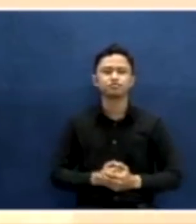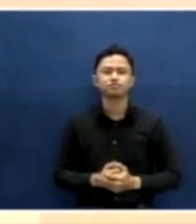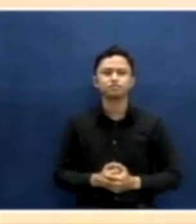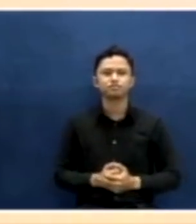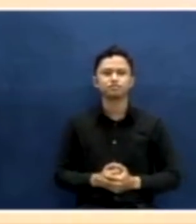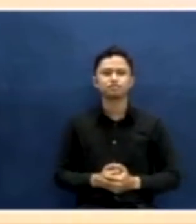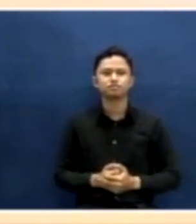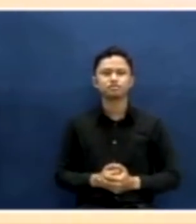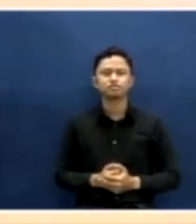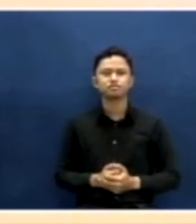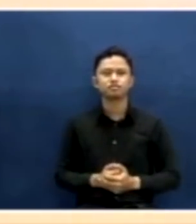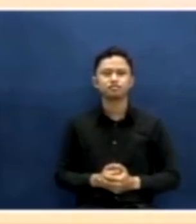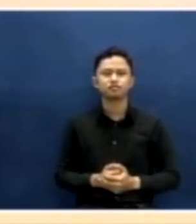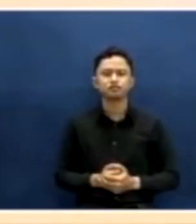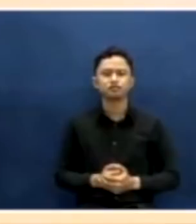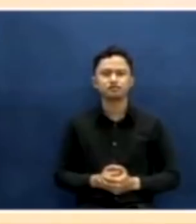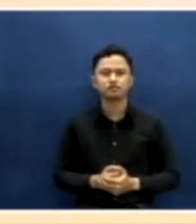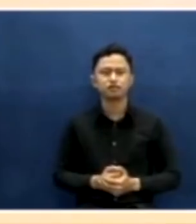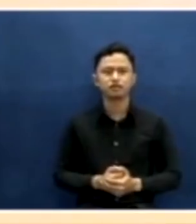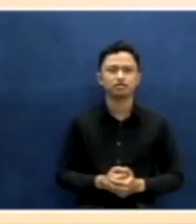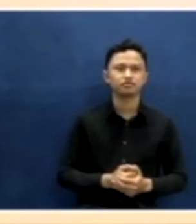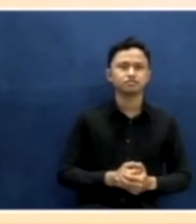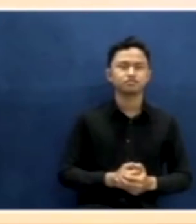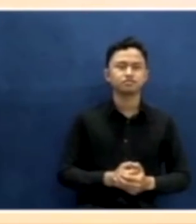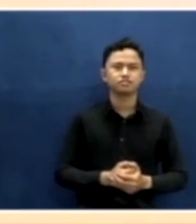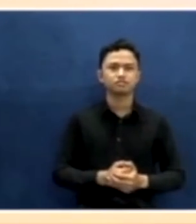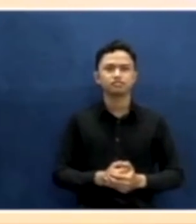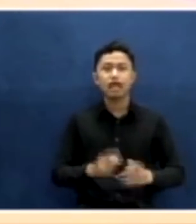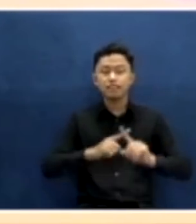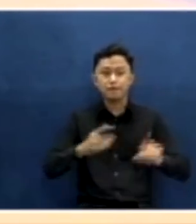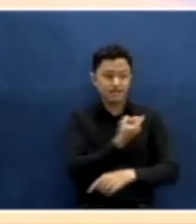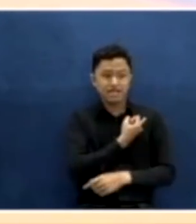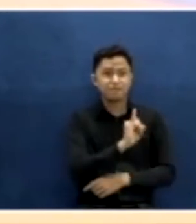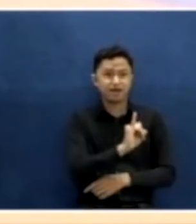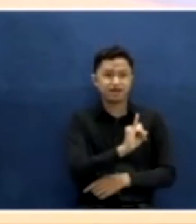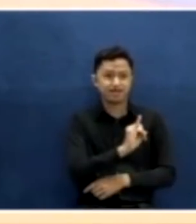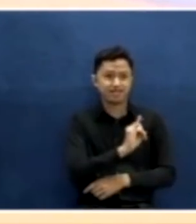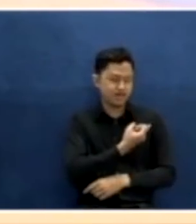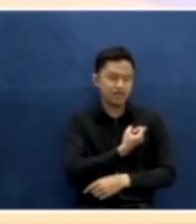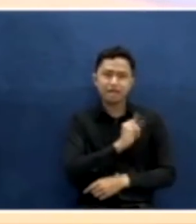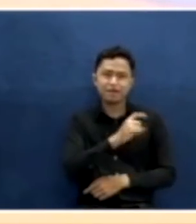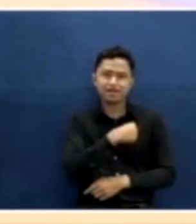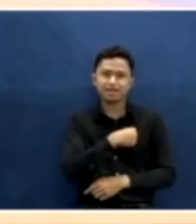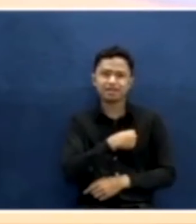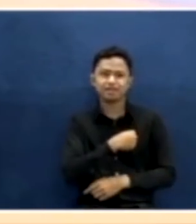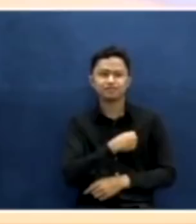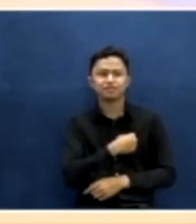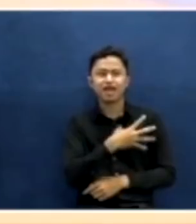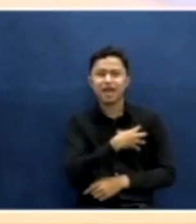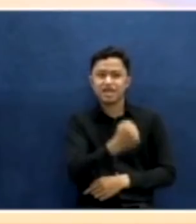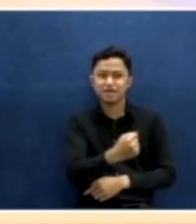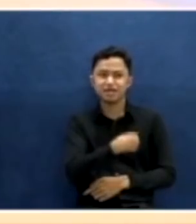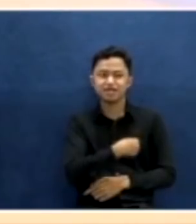itu kepada perut kita dan kepada lambung anak kita tapi ternyata Iman ketika hilang Iman ketika Ambiar maka